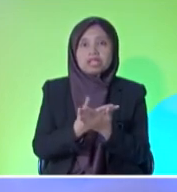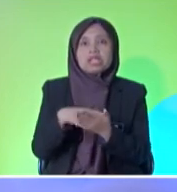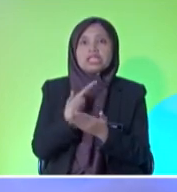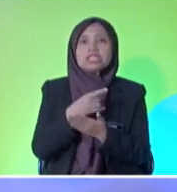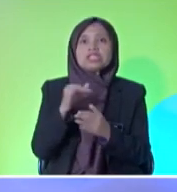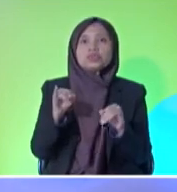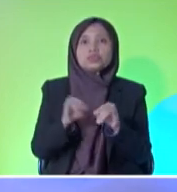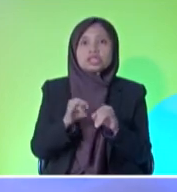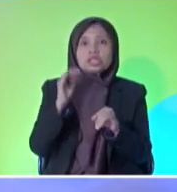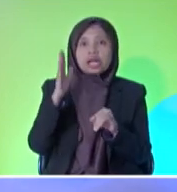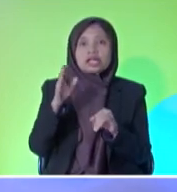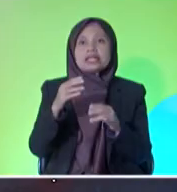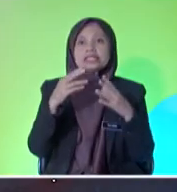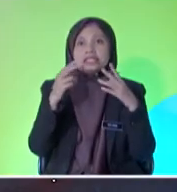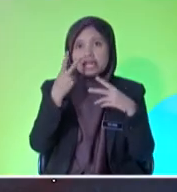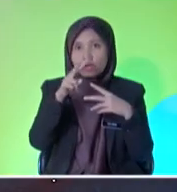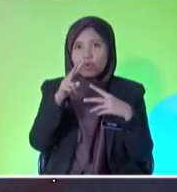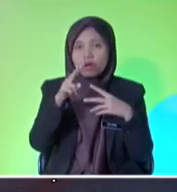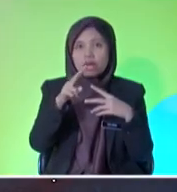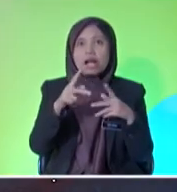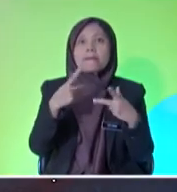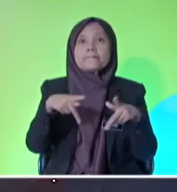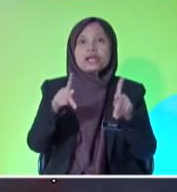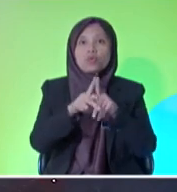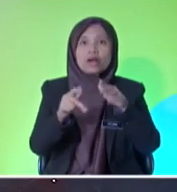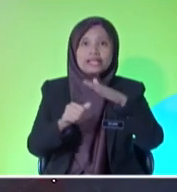kepulauan asas untuk tumbuhan sekali oke belajar